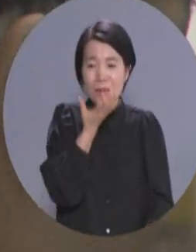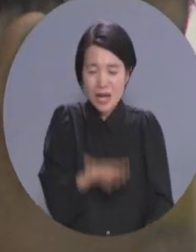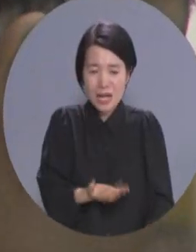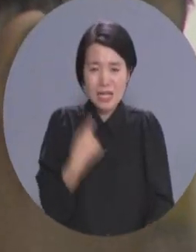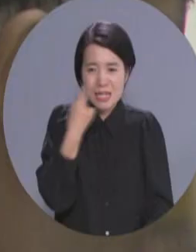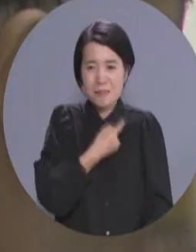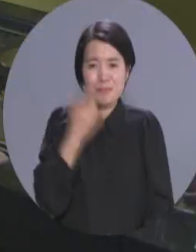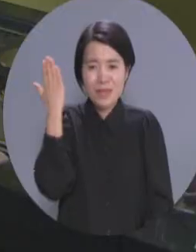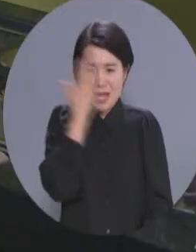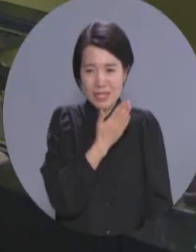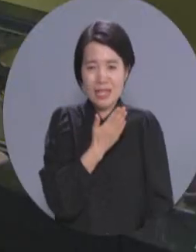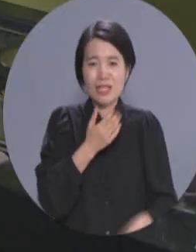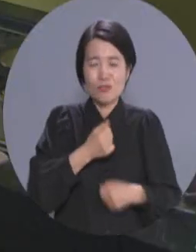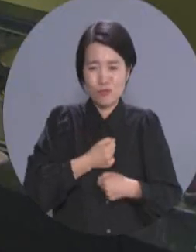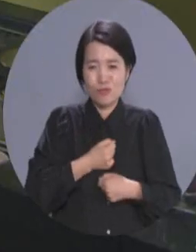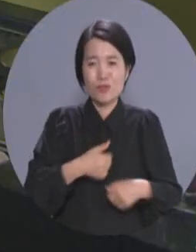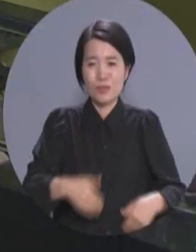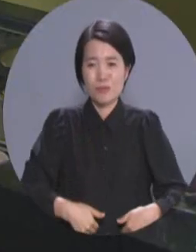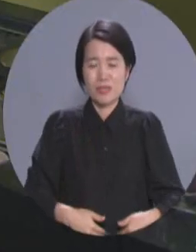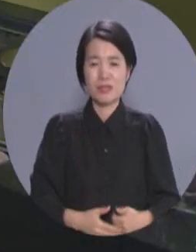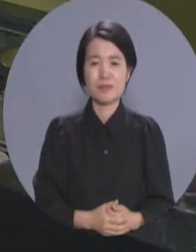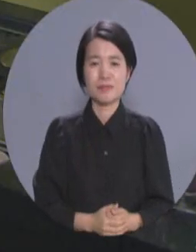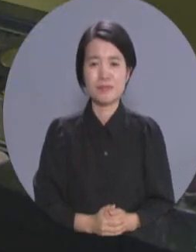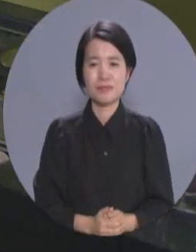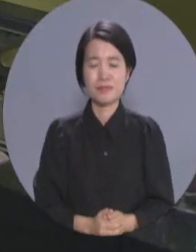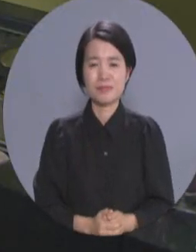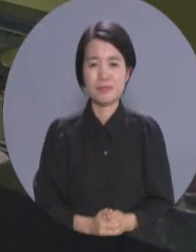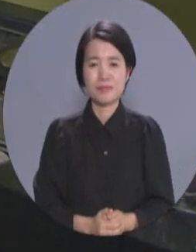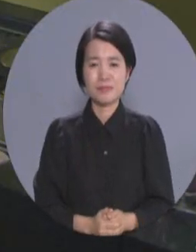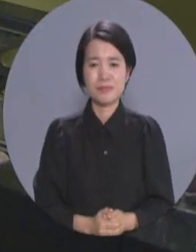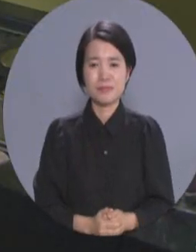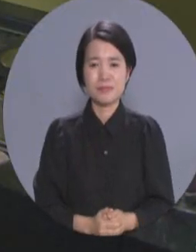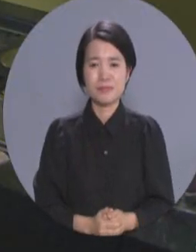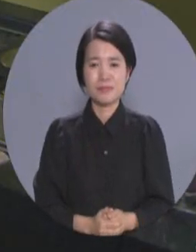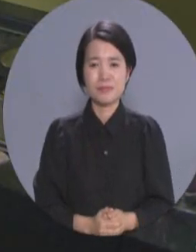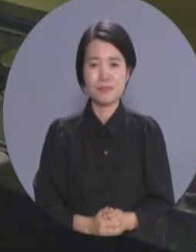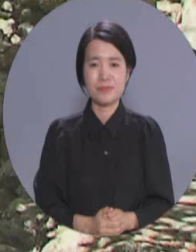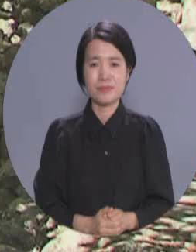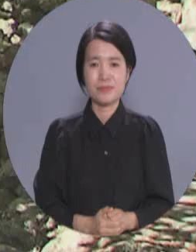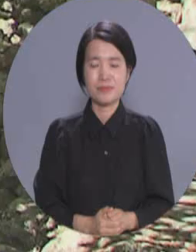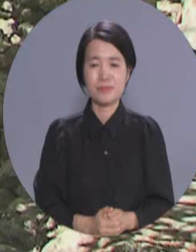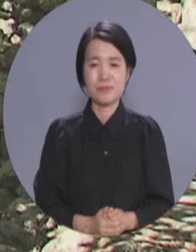등 구강을 청결하게 하는 것이 필요합니다 MBC 뉴스 허현주입니다